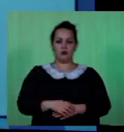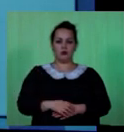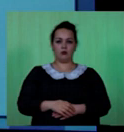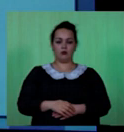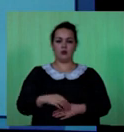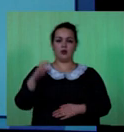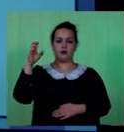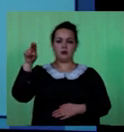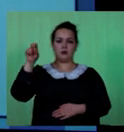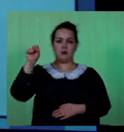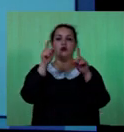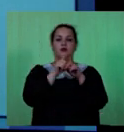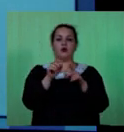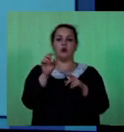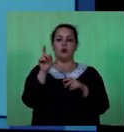Спасают.